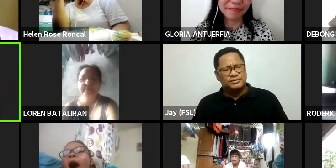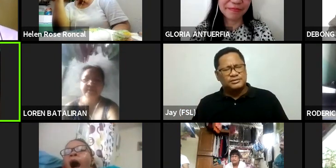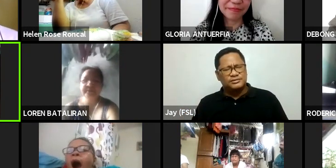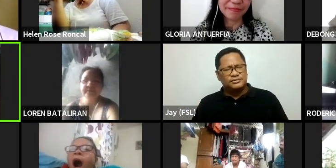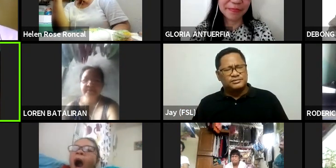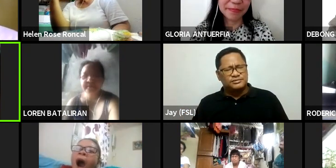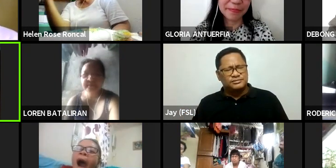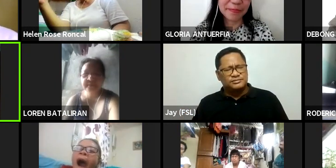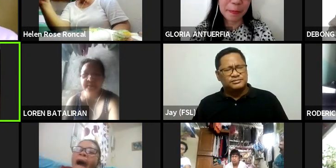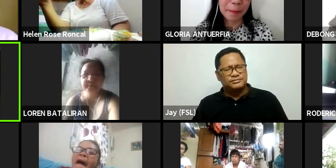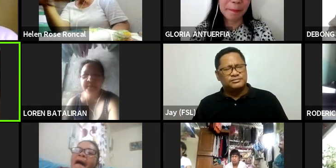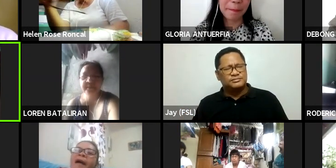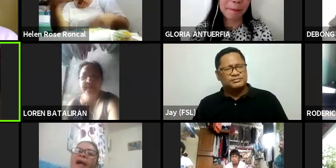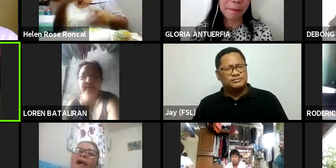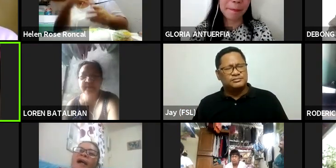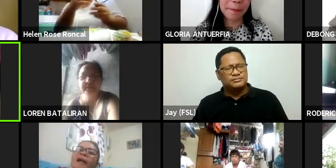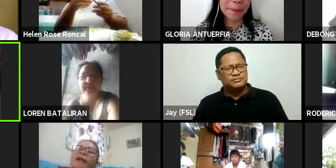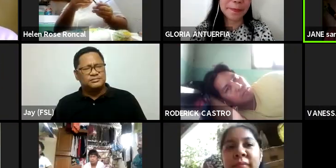mo.